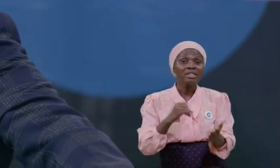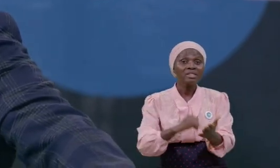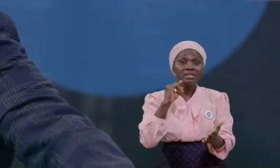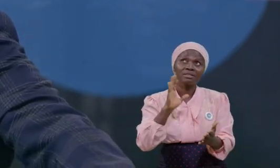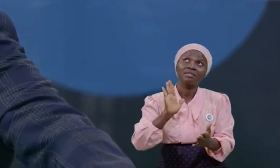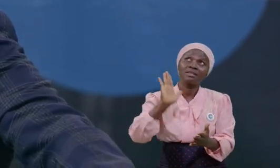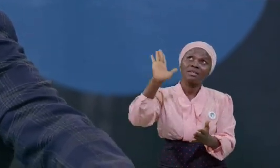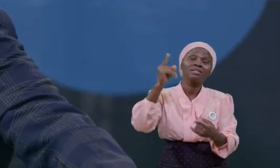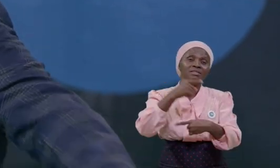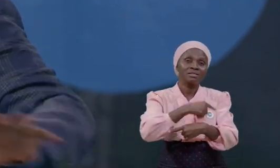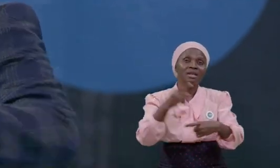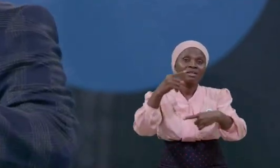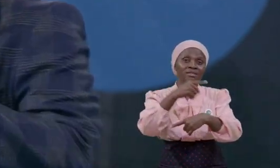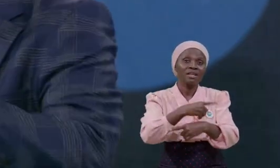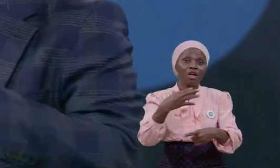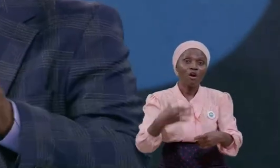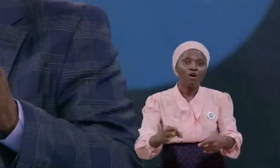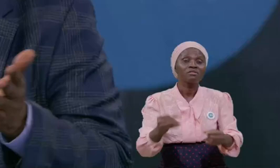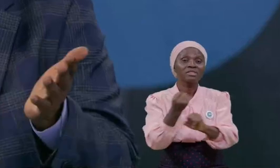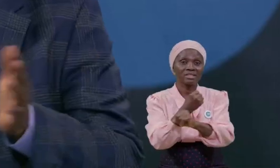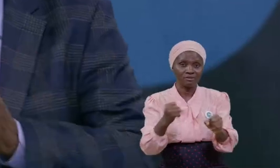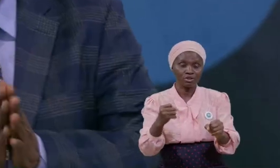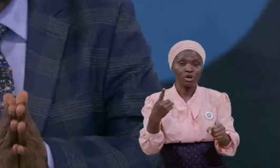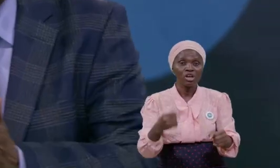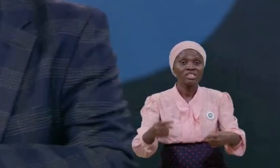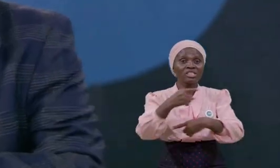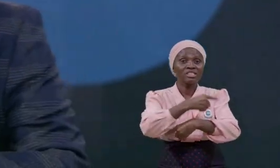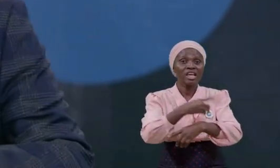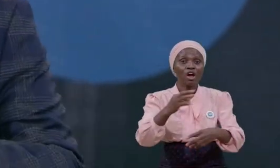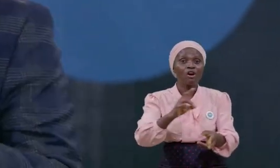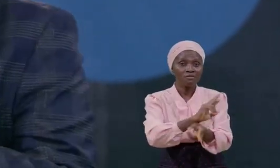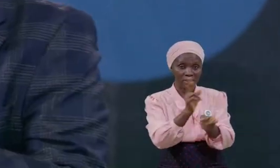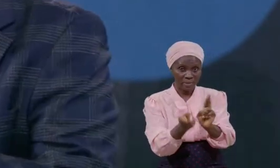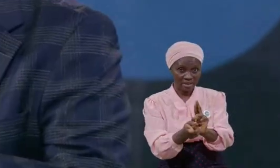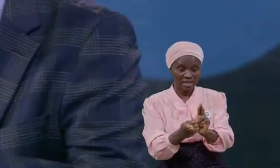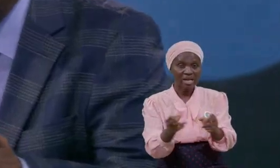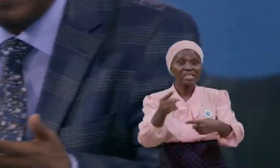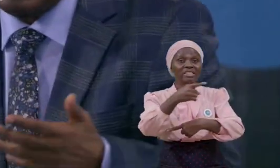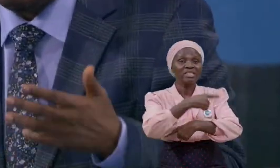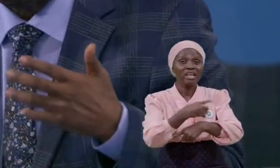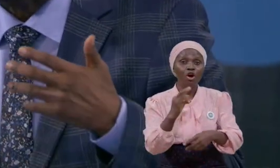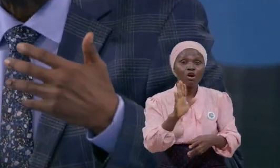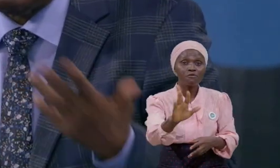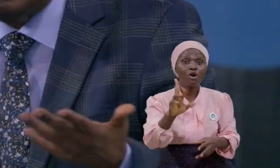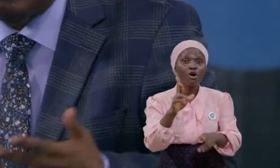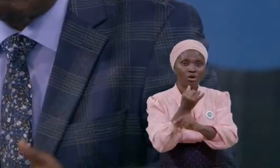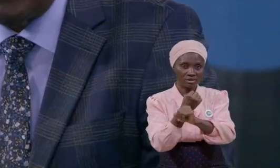salut, le jour de la repentance, le jour de ta rédemption. Il dit, les anges